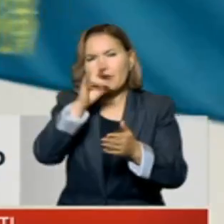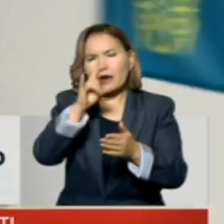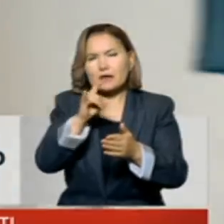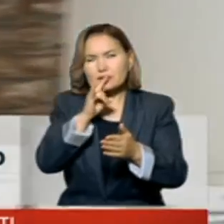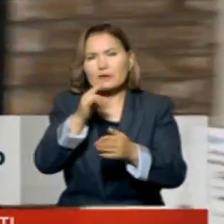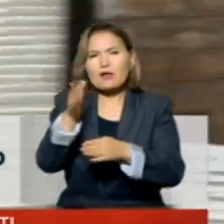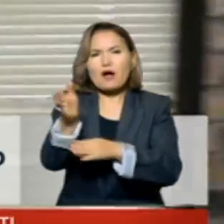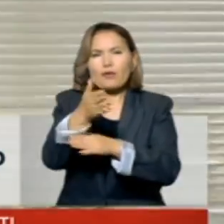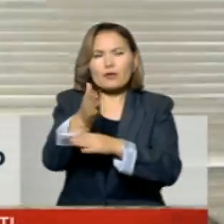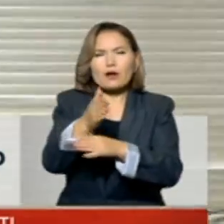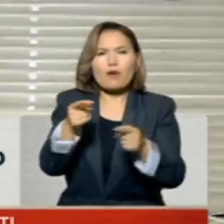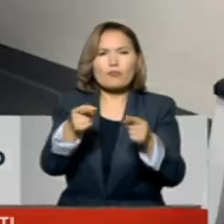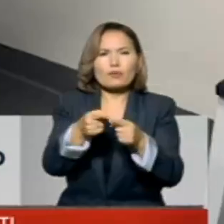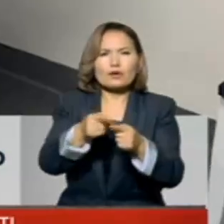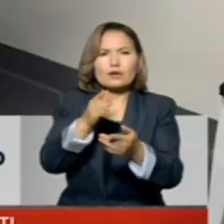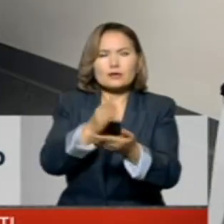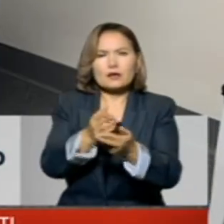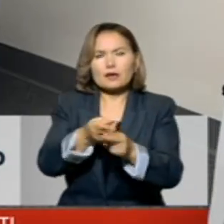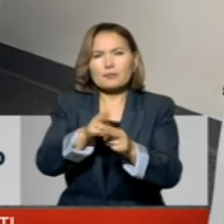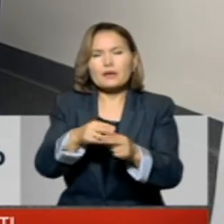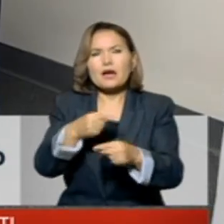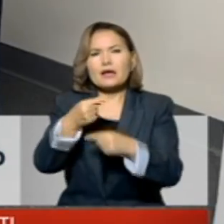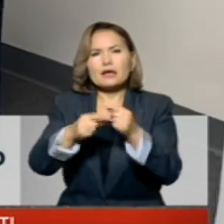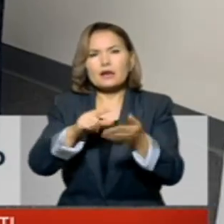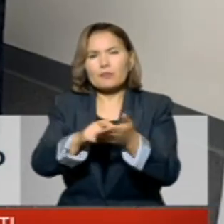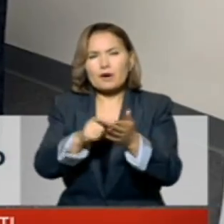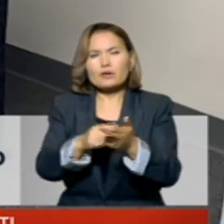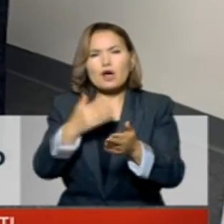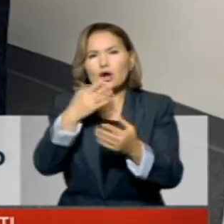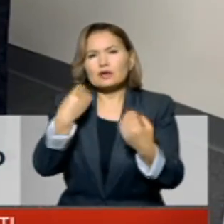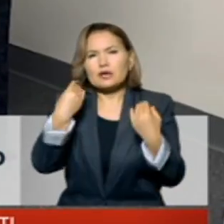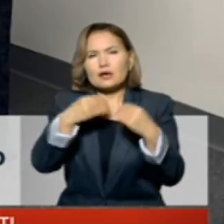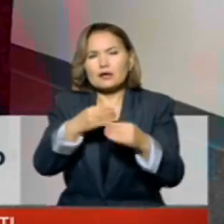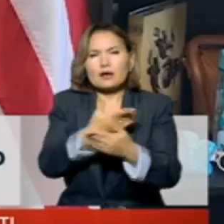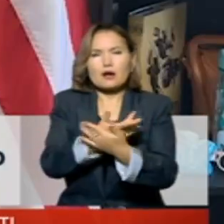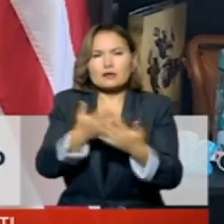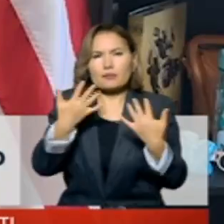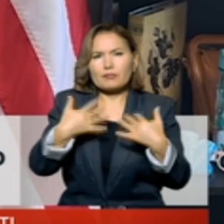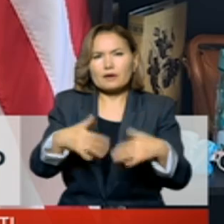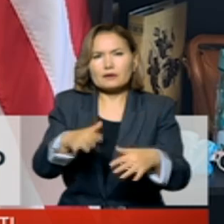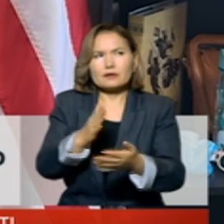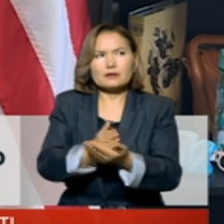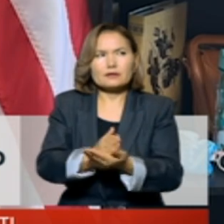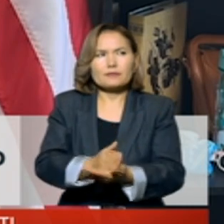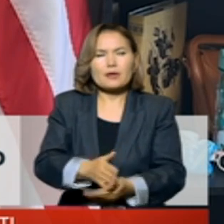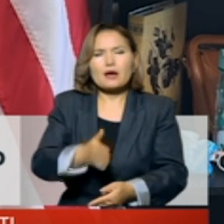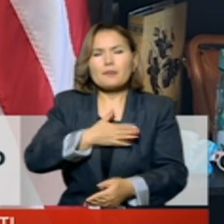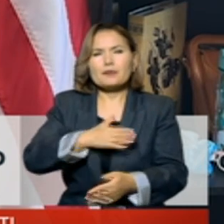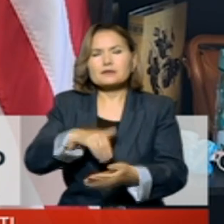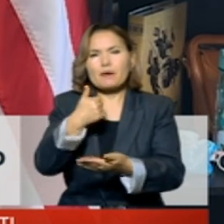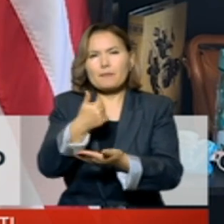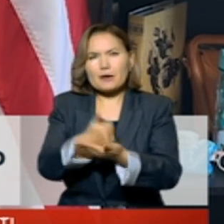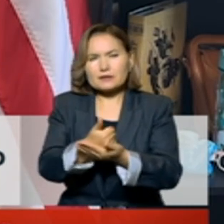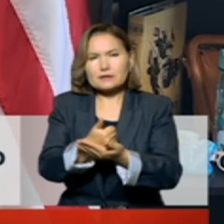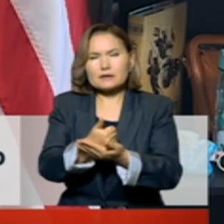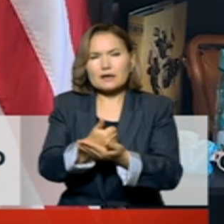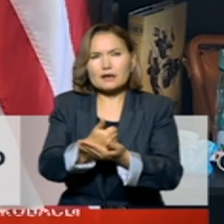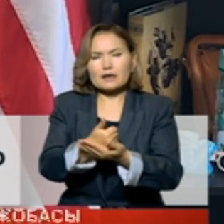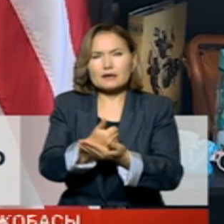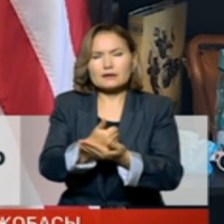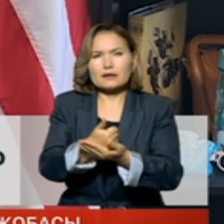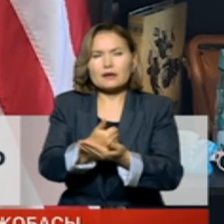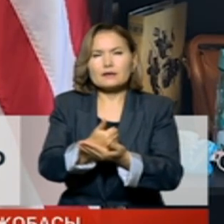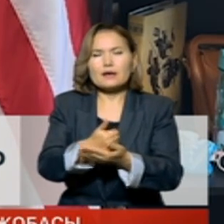қойылған қазақы бұрышы орналасса, келесі бөлмеде ұлттық киімдер тізіліп тұр. Басты мақсатымыз осында туып жатқан келешек